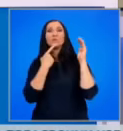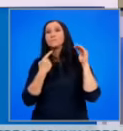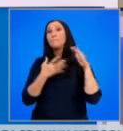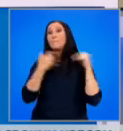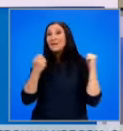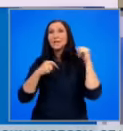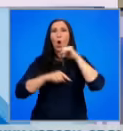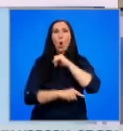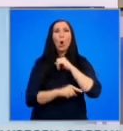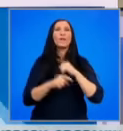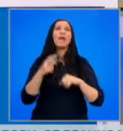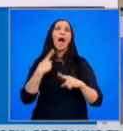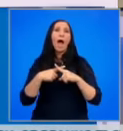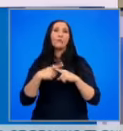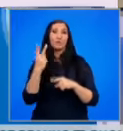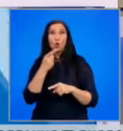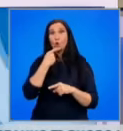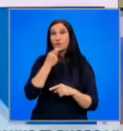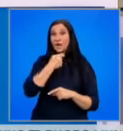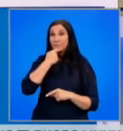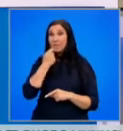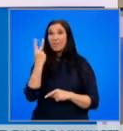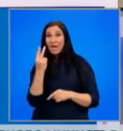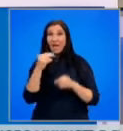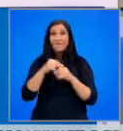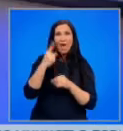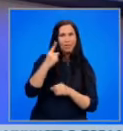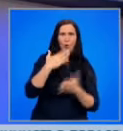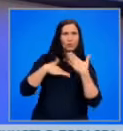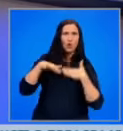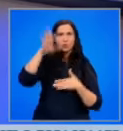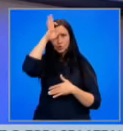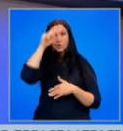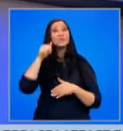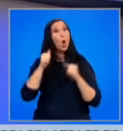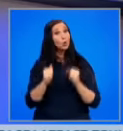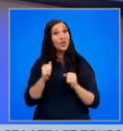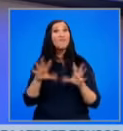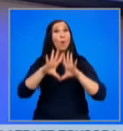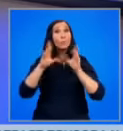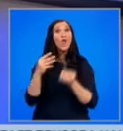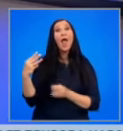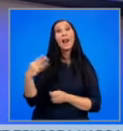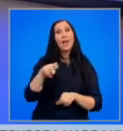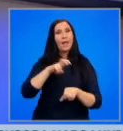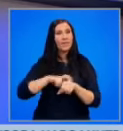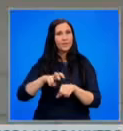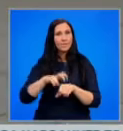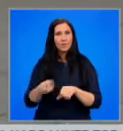година изпитът е 2 в 1. Доволни ли останаха учениците днес? Обобщението сега очакваме от Елиана Димитрова.